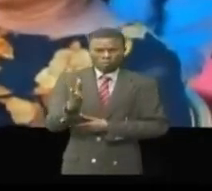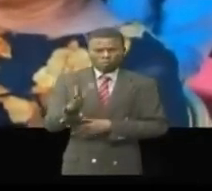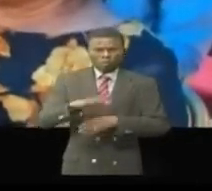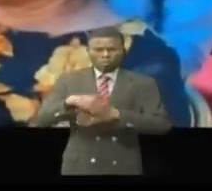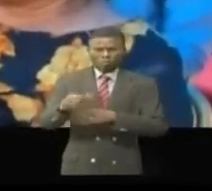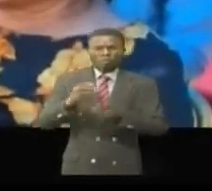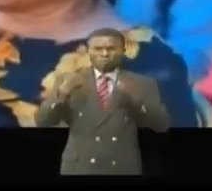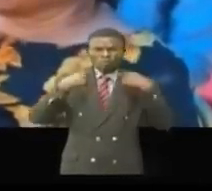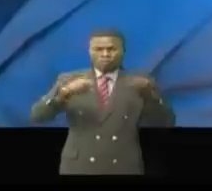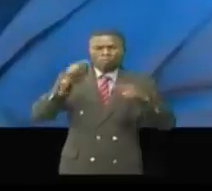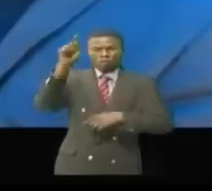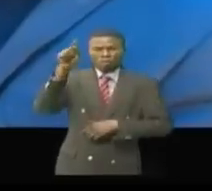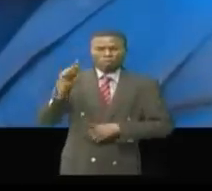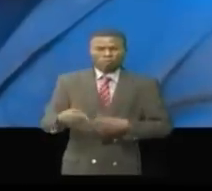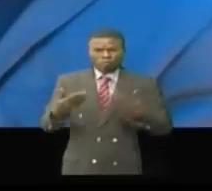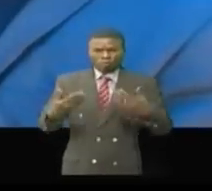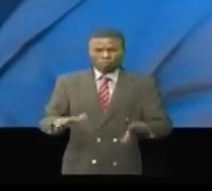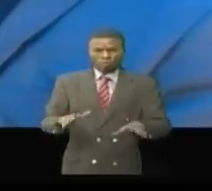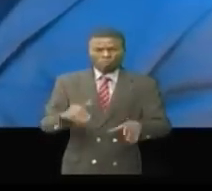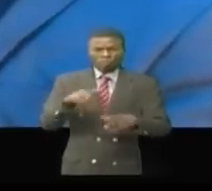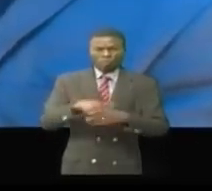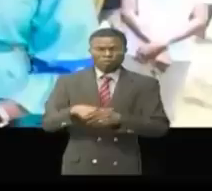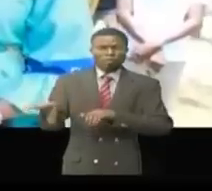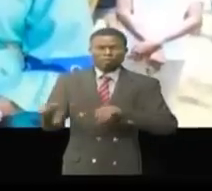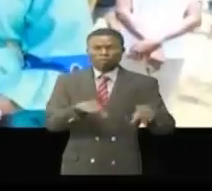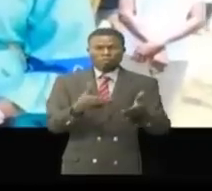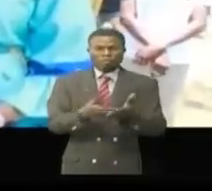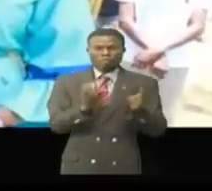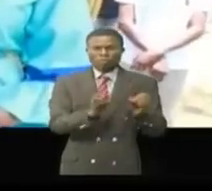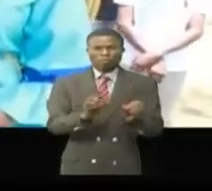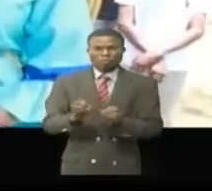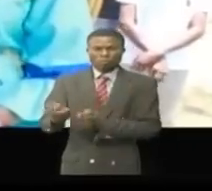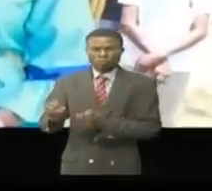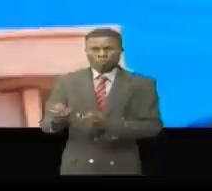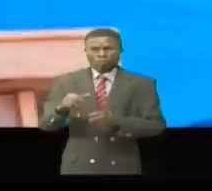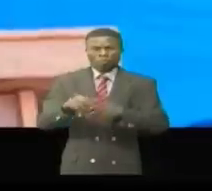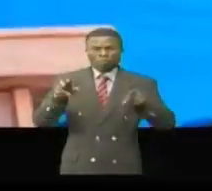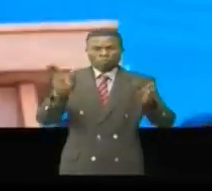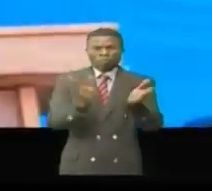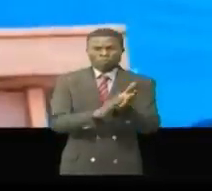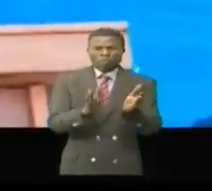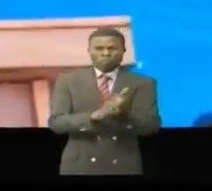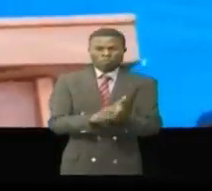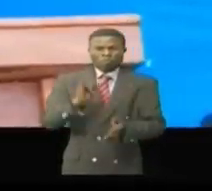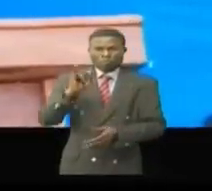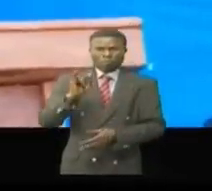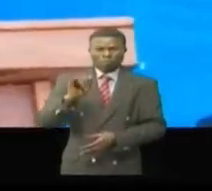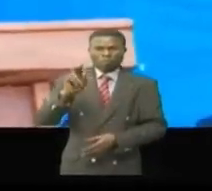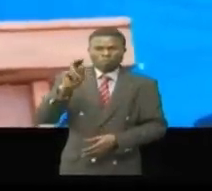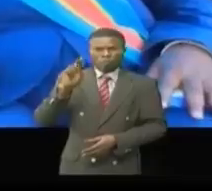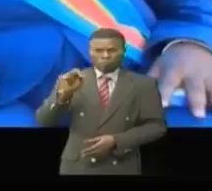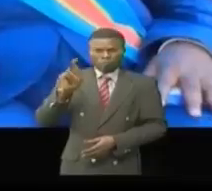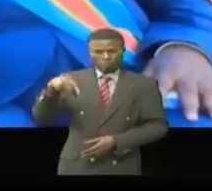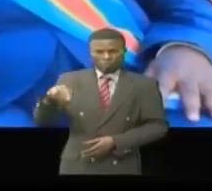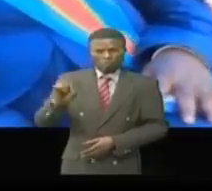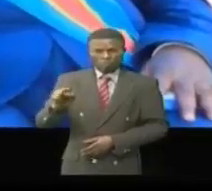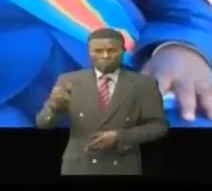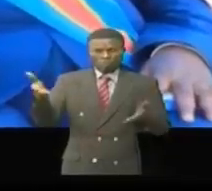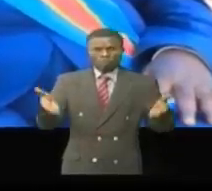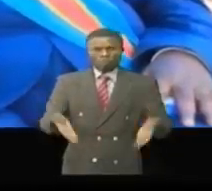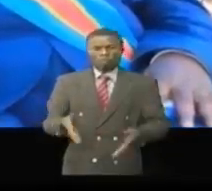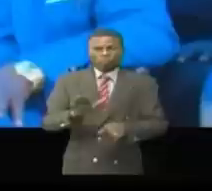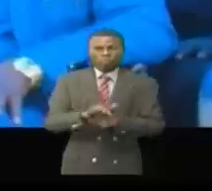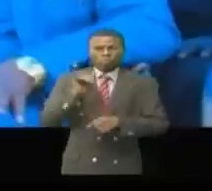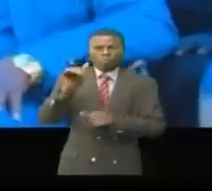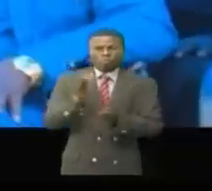la proclamation des résultats au cours de la cérémonie organisée dans l'enceinte de l'INPES. C'était en présence du